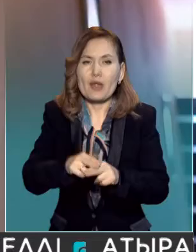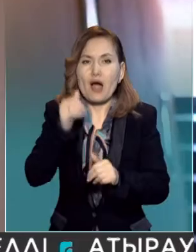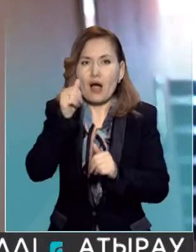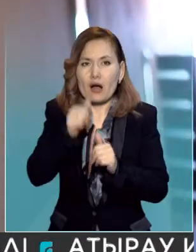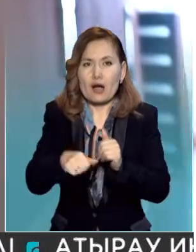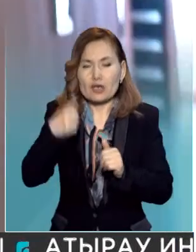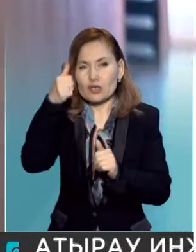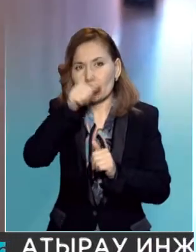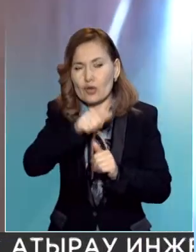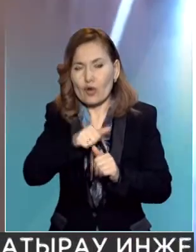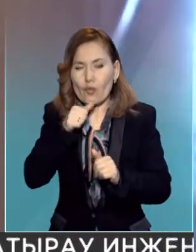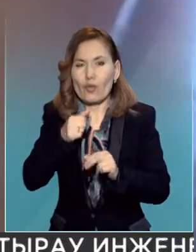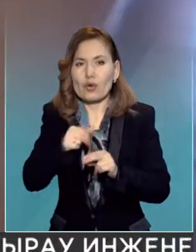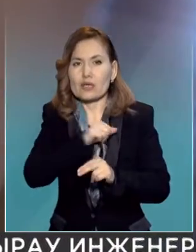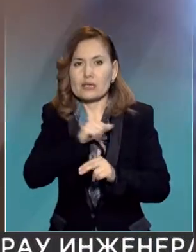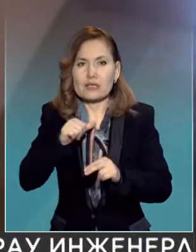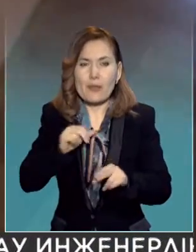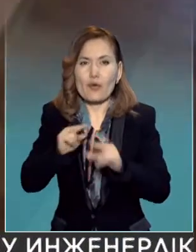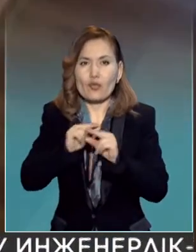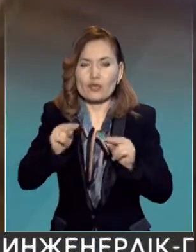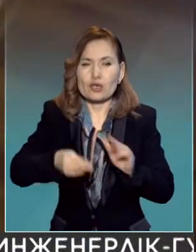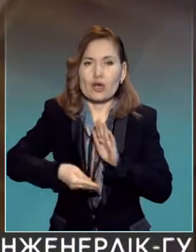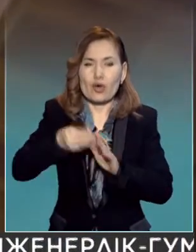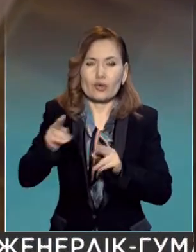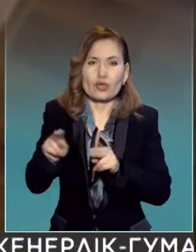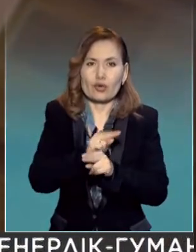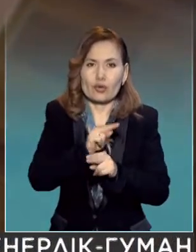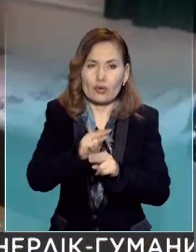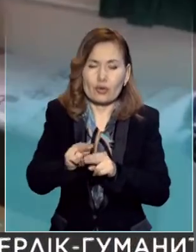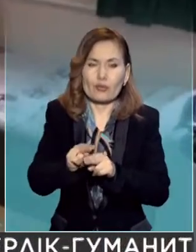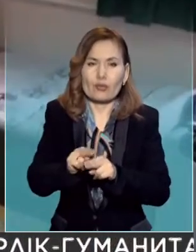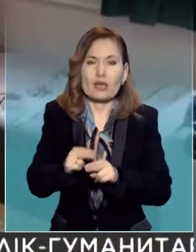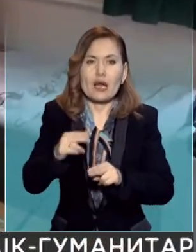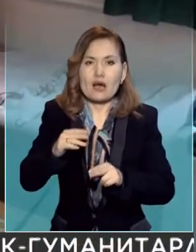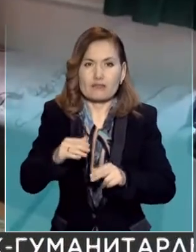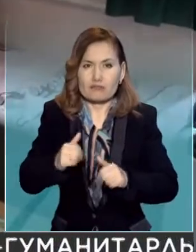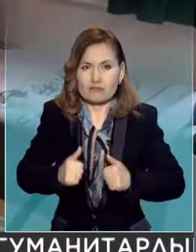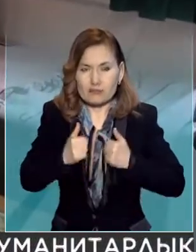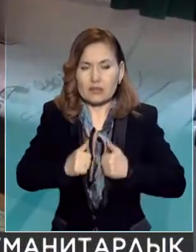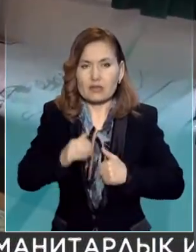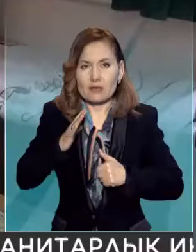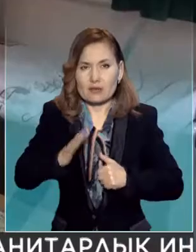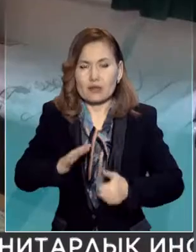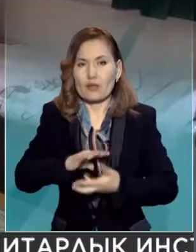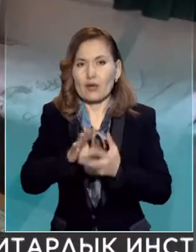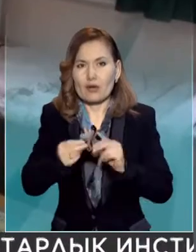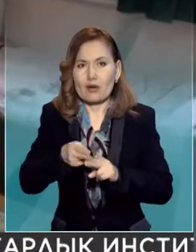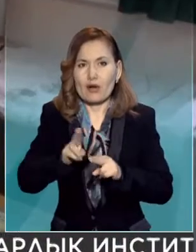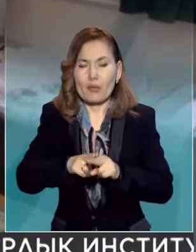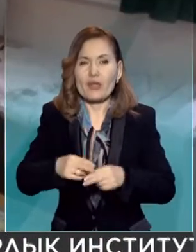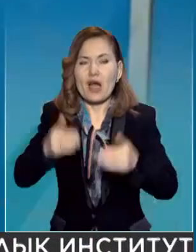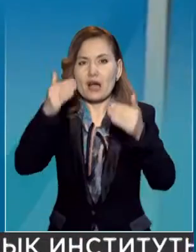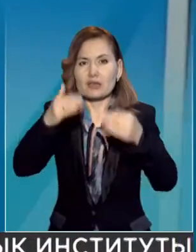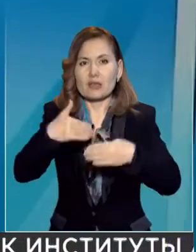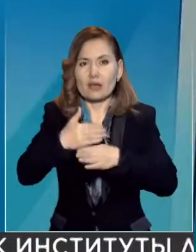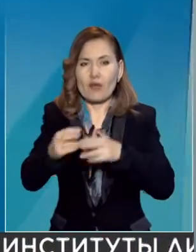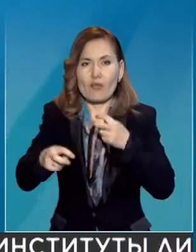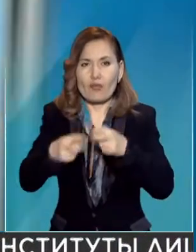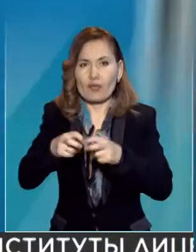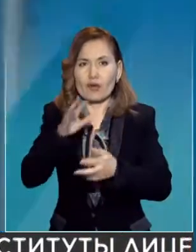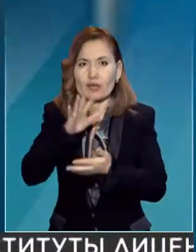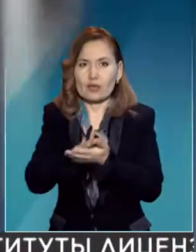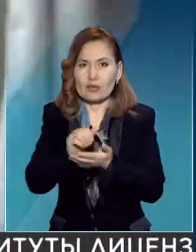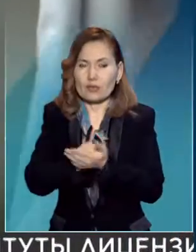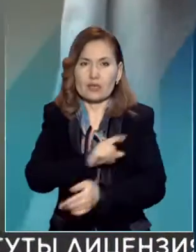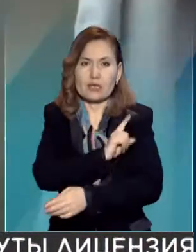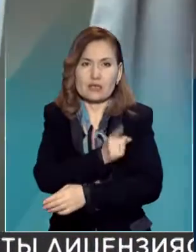батып, бүлінген жерлерді өздері жөндейді. Алайда жамап жасқағаннан келіп кетер пайда аз. Сылақтар сыпырылып түсіп жатыр. Мұнда арнай жатақхана да